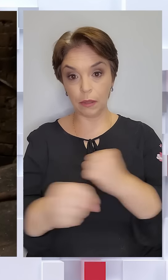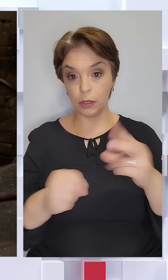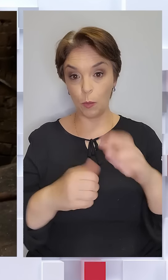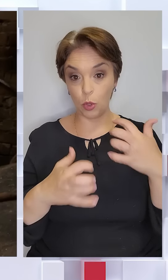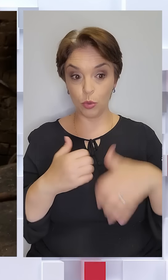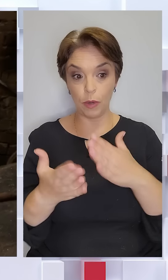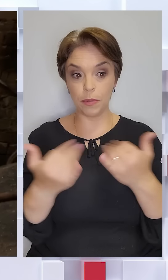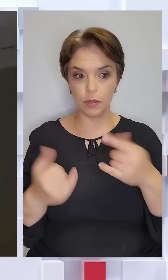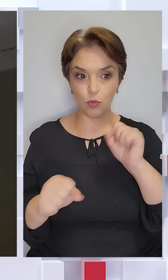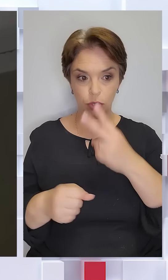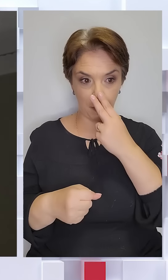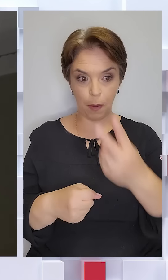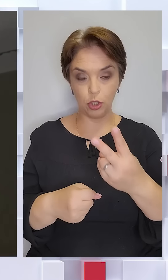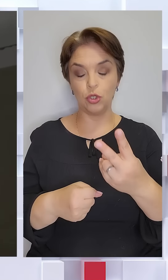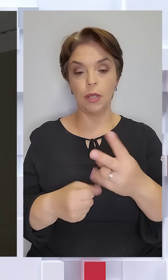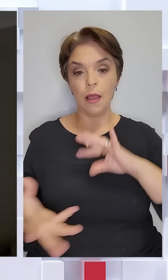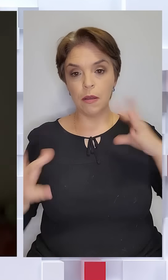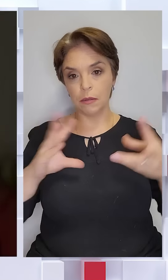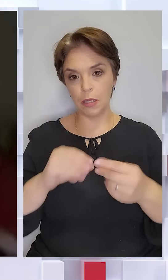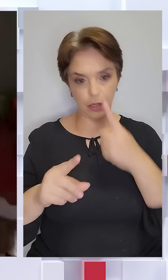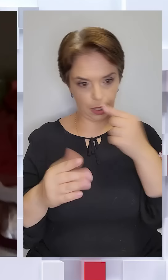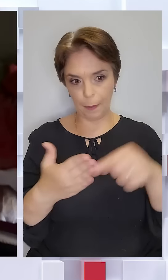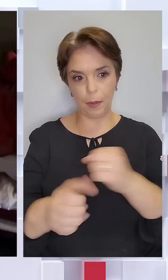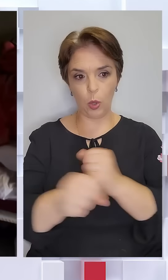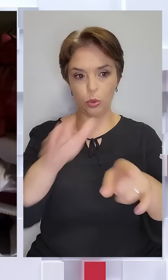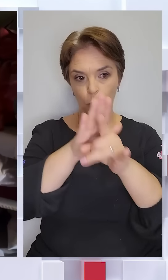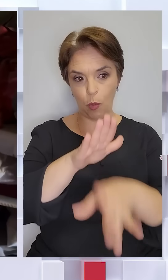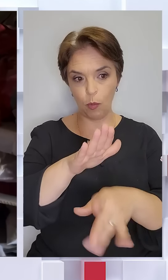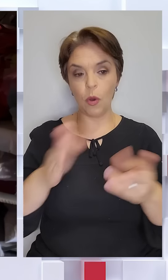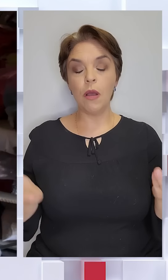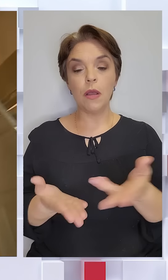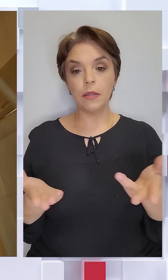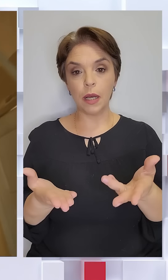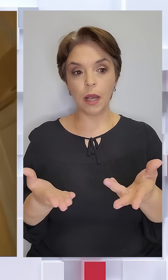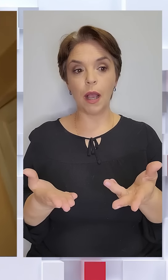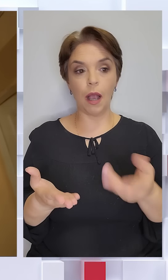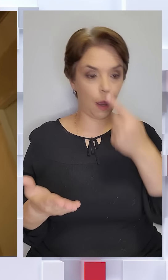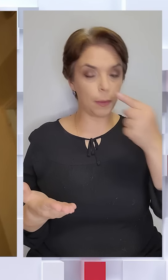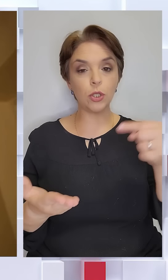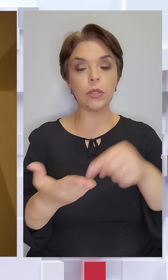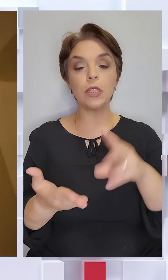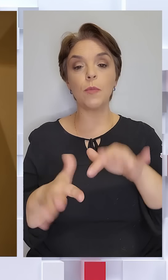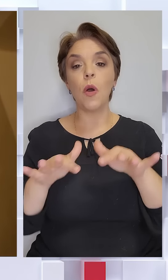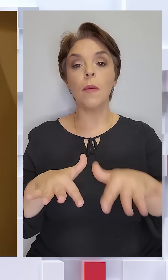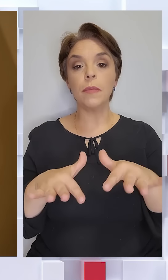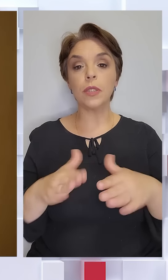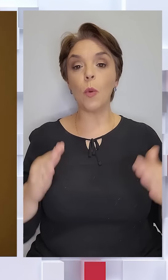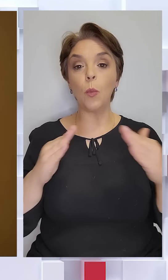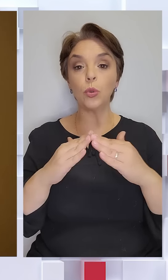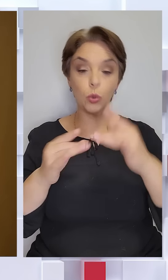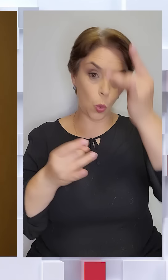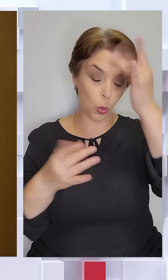Херсону. От прямо зараз ви можете бачити наслідки прильоту авіабомби, яка прийшлася по місцевому